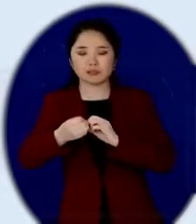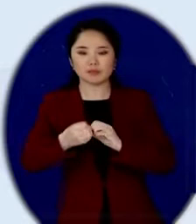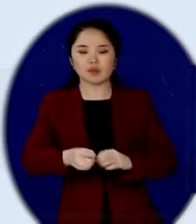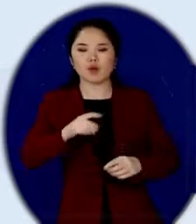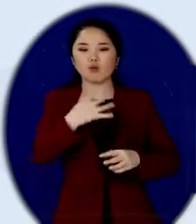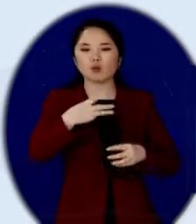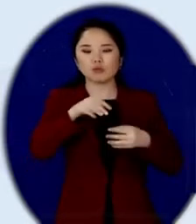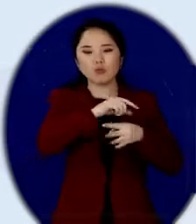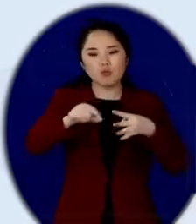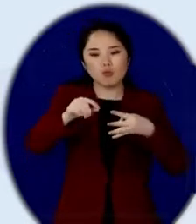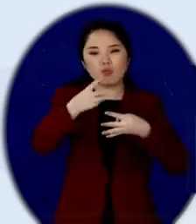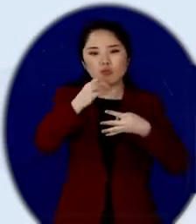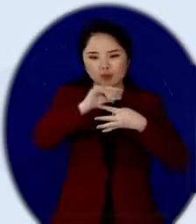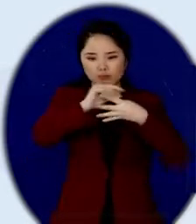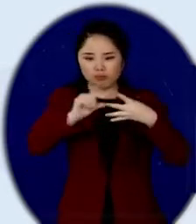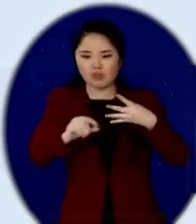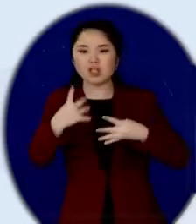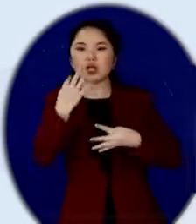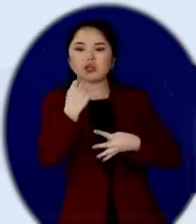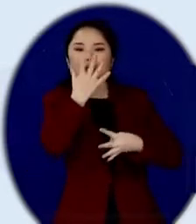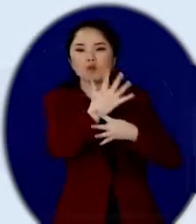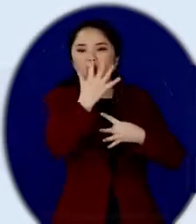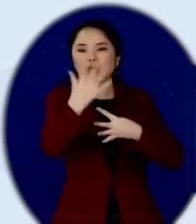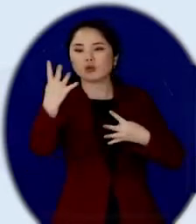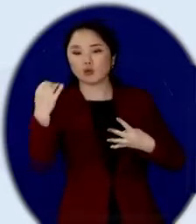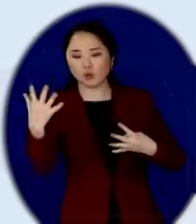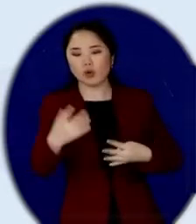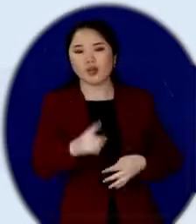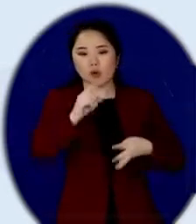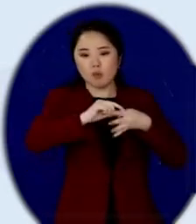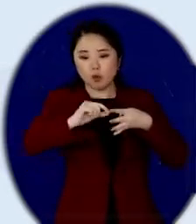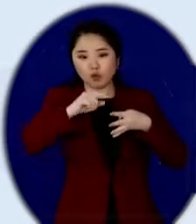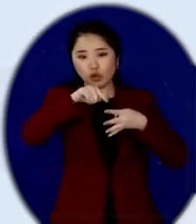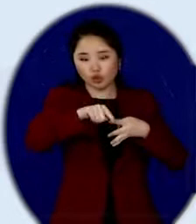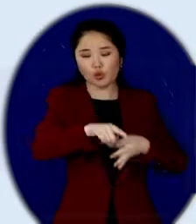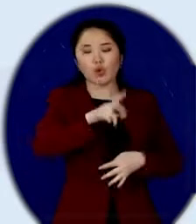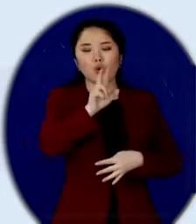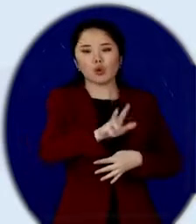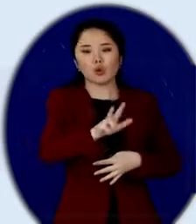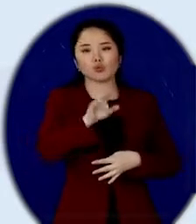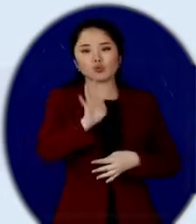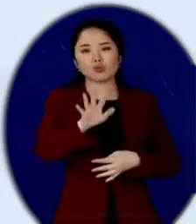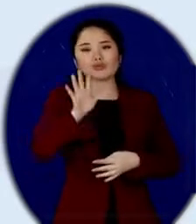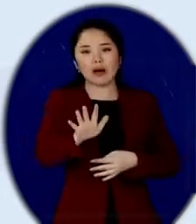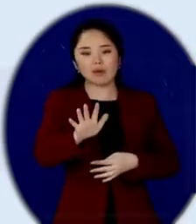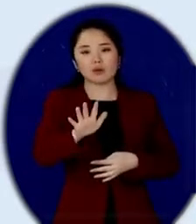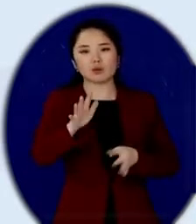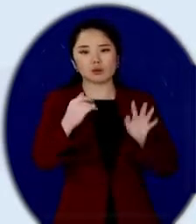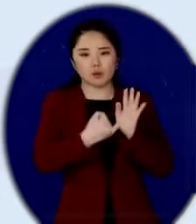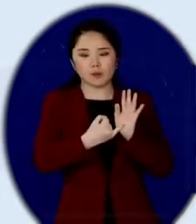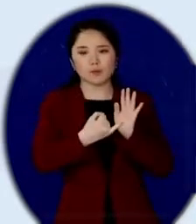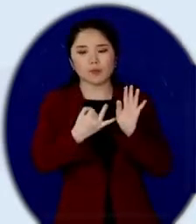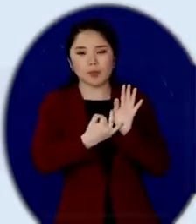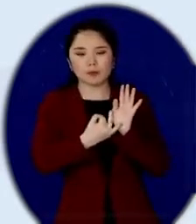Мөр бүрт хідэн мод суулгасан байна вэ? 1 2 3 4 5